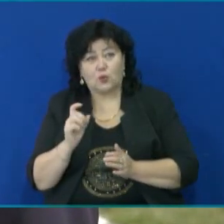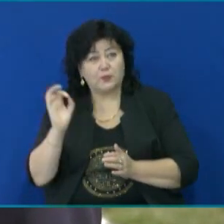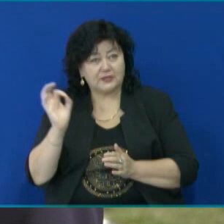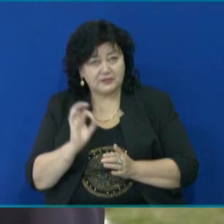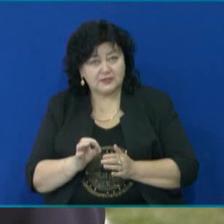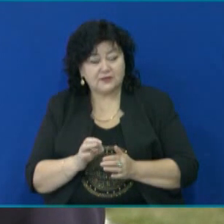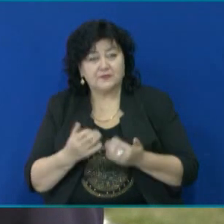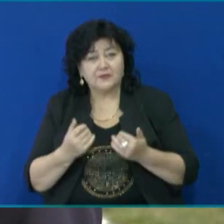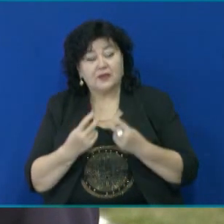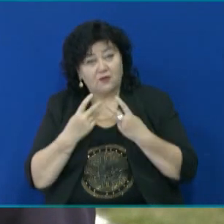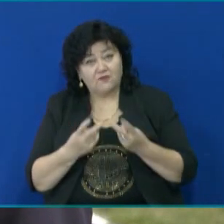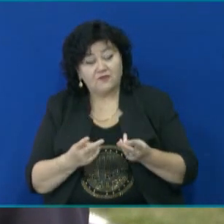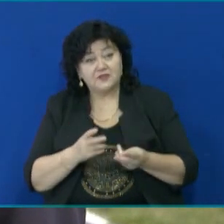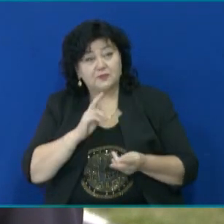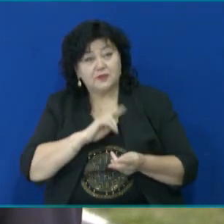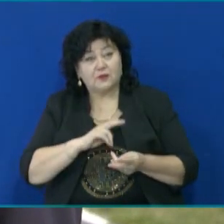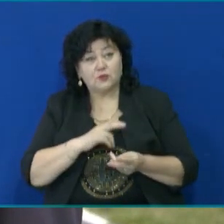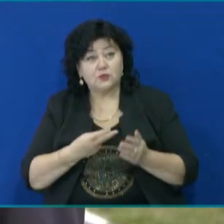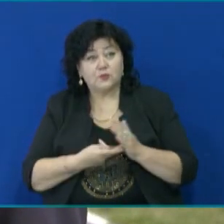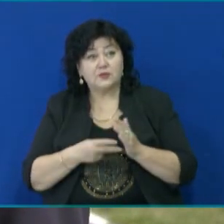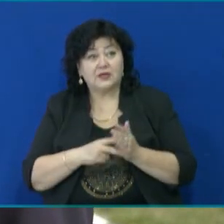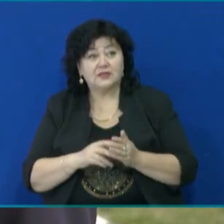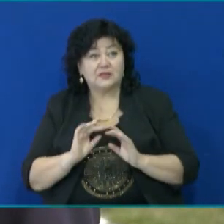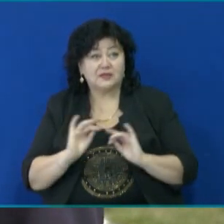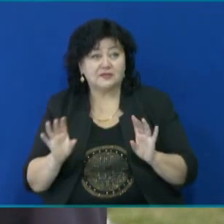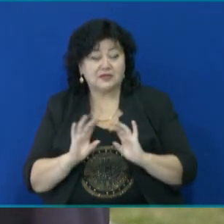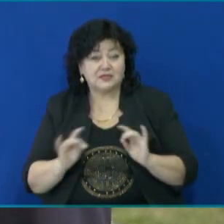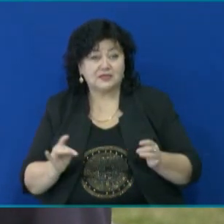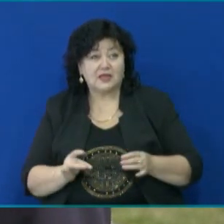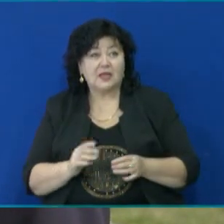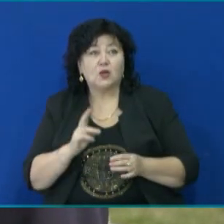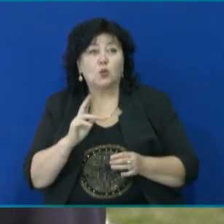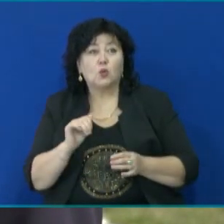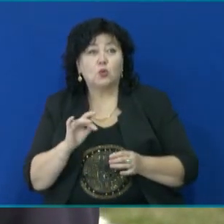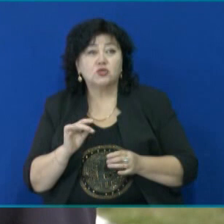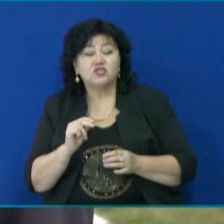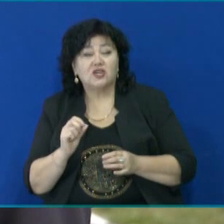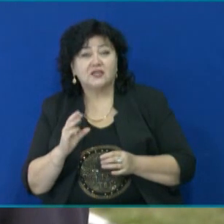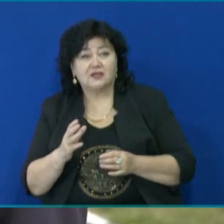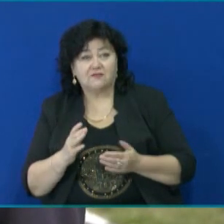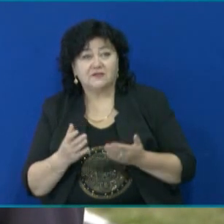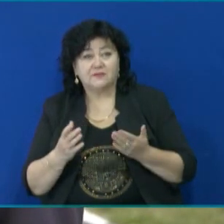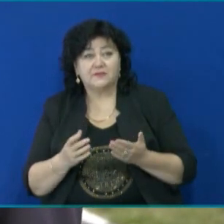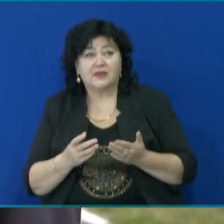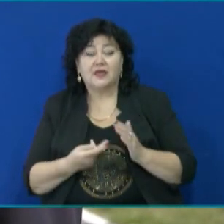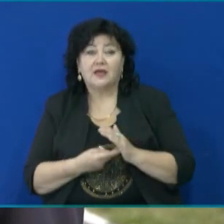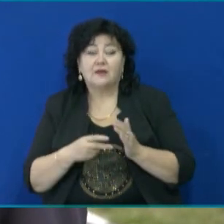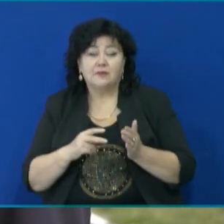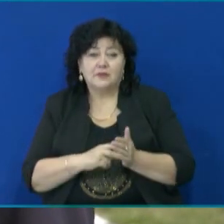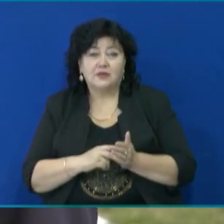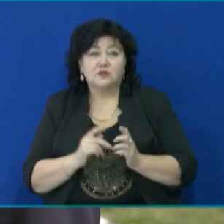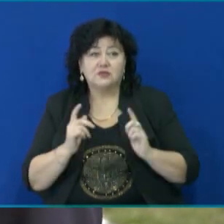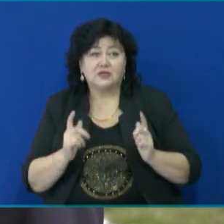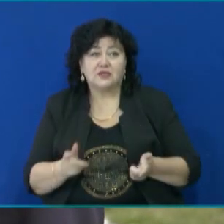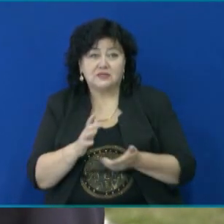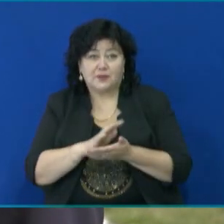қызметі бойынша ол алдыңғы қысқа дайындық жұмыстарымен де таныстық. Котельнийларын